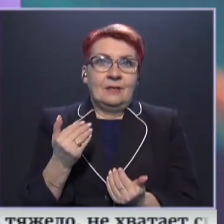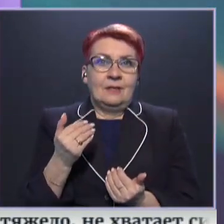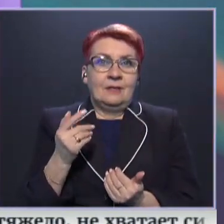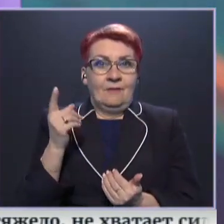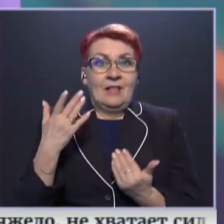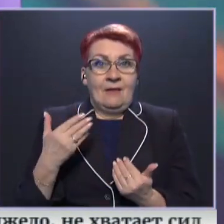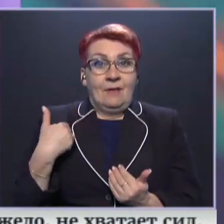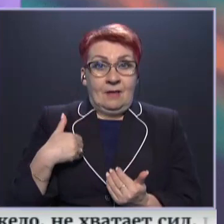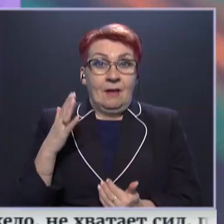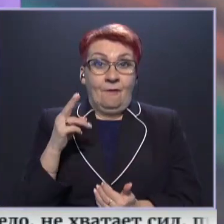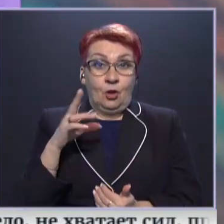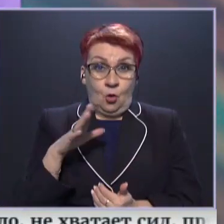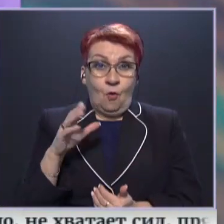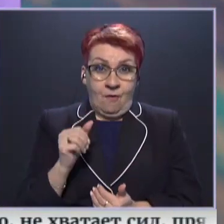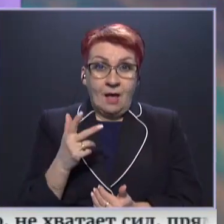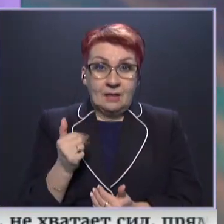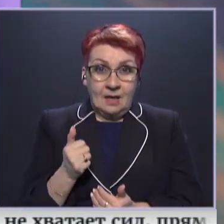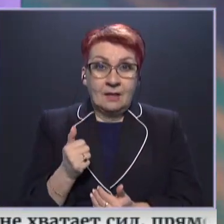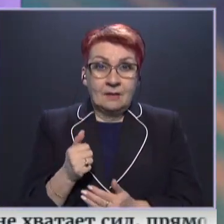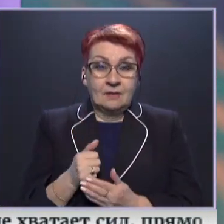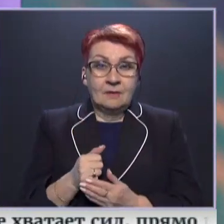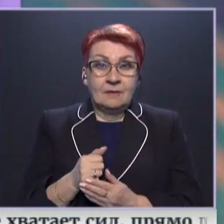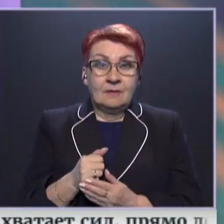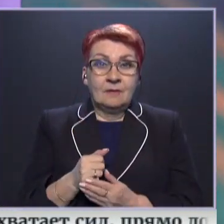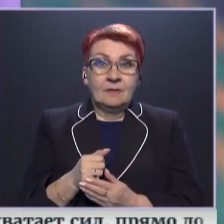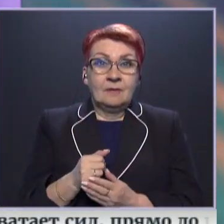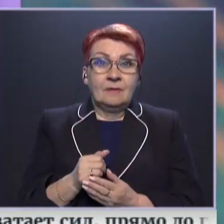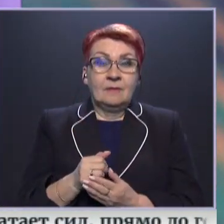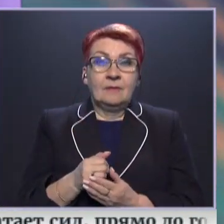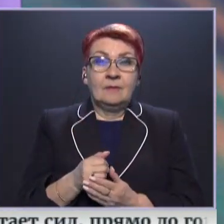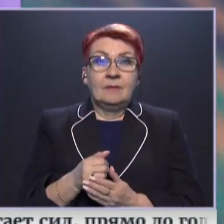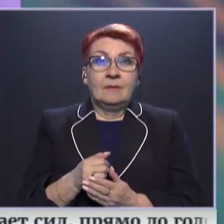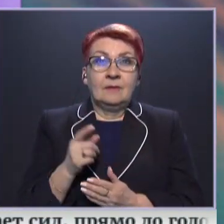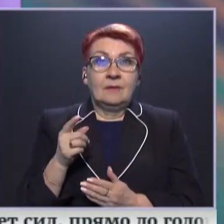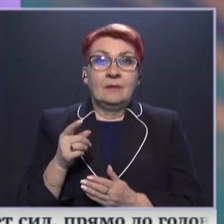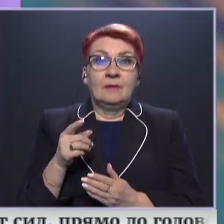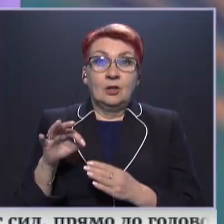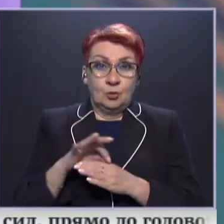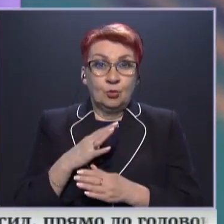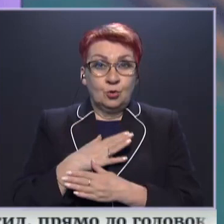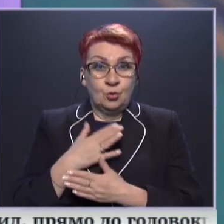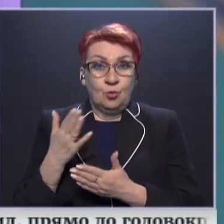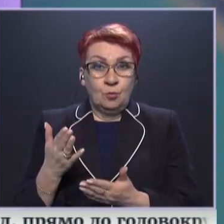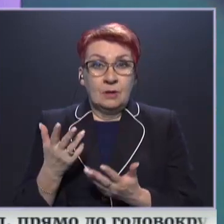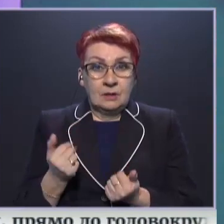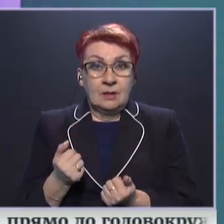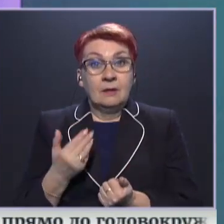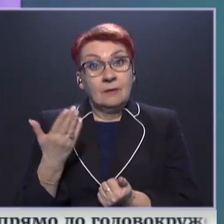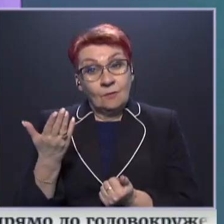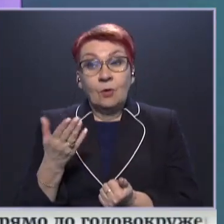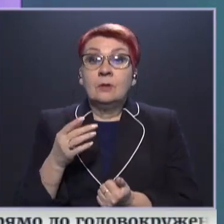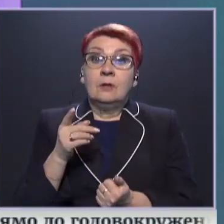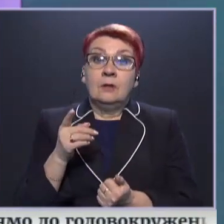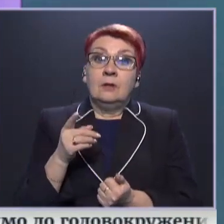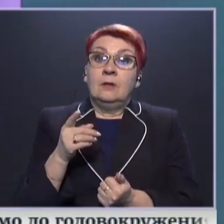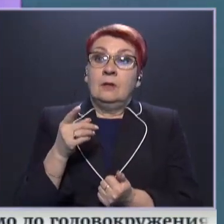«вдова», она вдова. Ну, вот, значит, она в законный брак имеет право вступить и жить в браке с тем, ну, кого она выберет уже, у